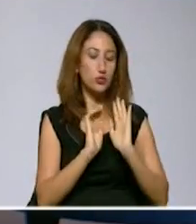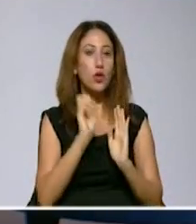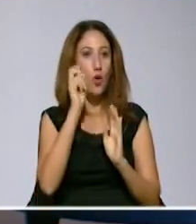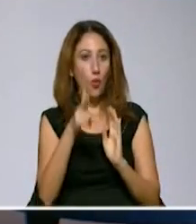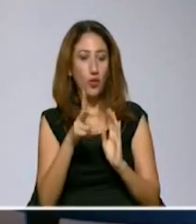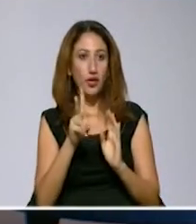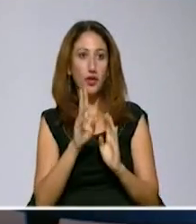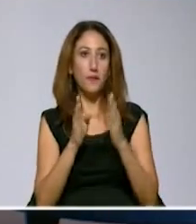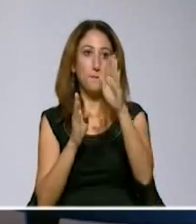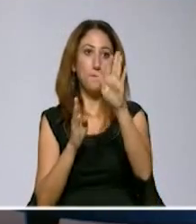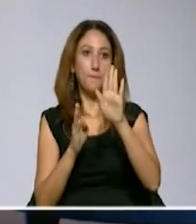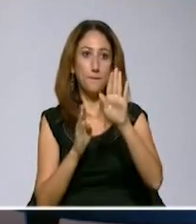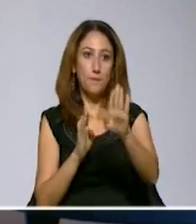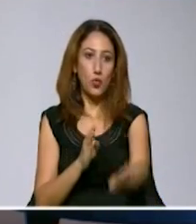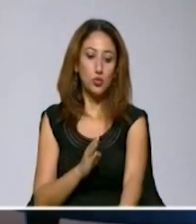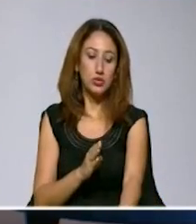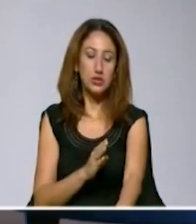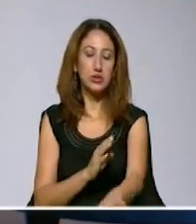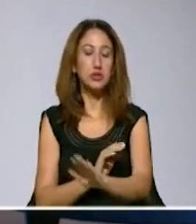اوكي حط الكارت ده في اي مكان يعجب حضرتك.